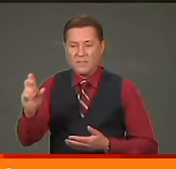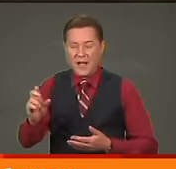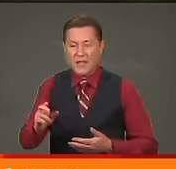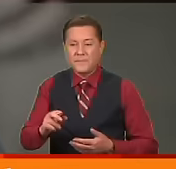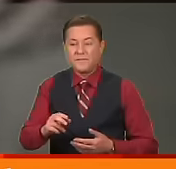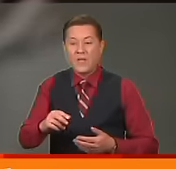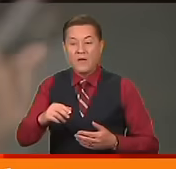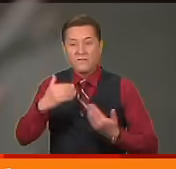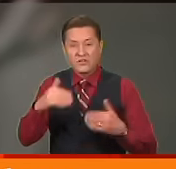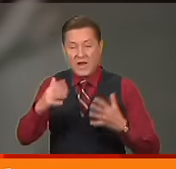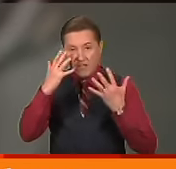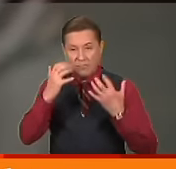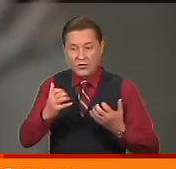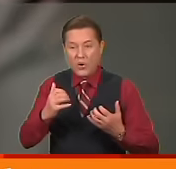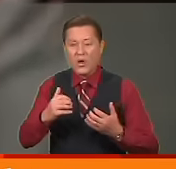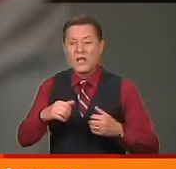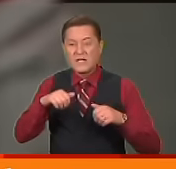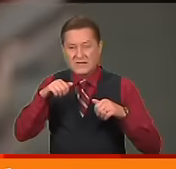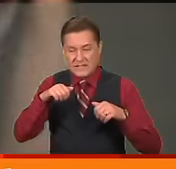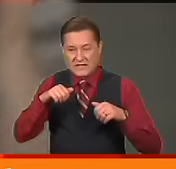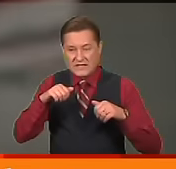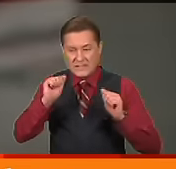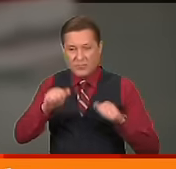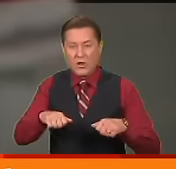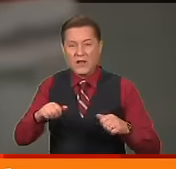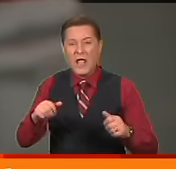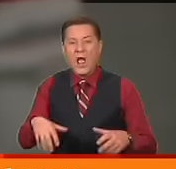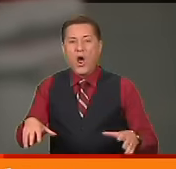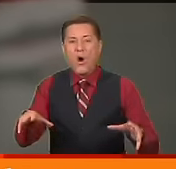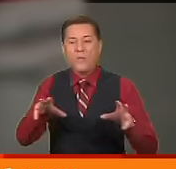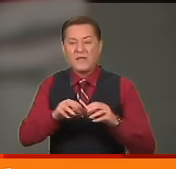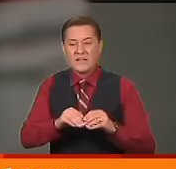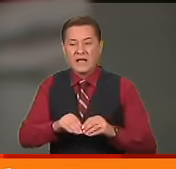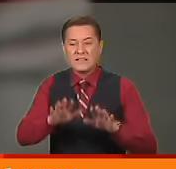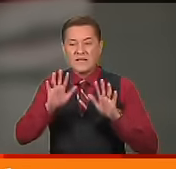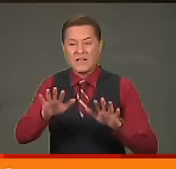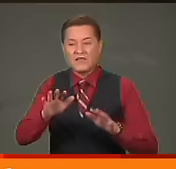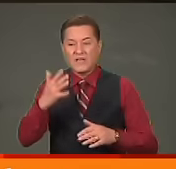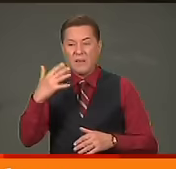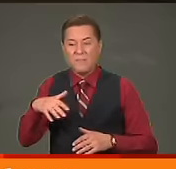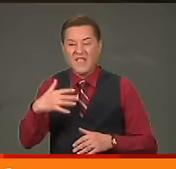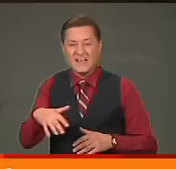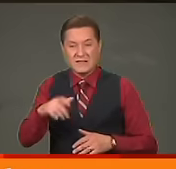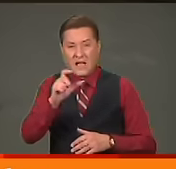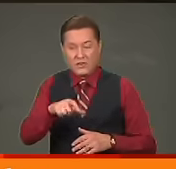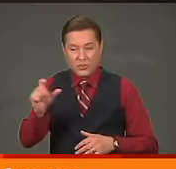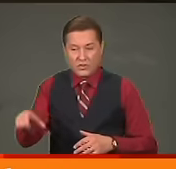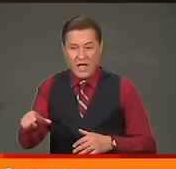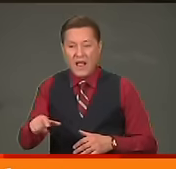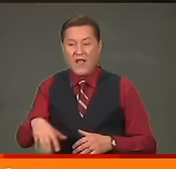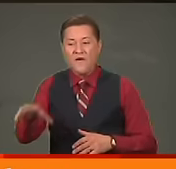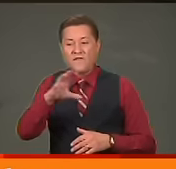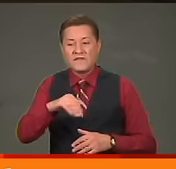до хеппі-енда. Вони змогли об'єднатися, хай не 800 всі мешканці будинку, а лише 50. Але ось ці